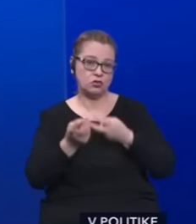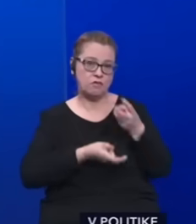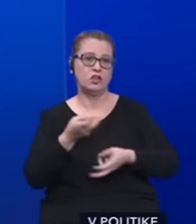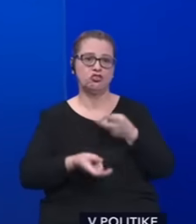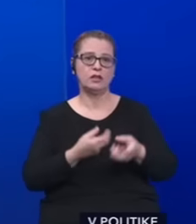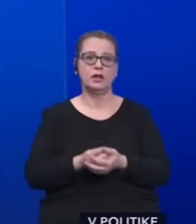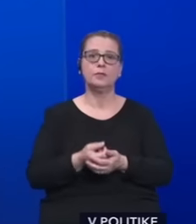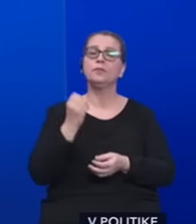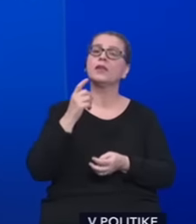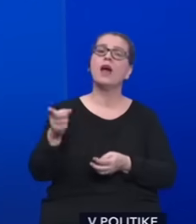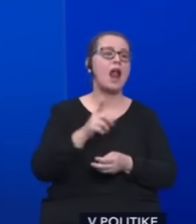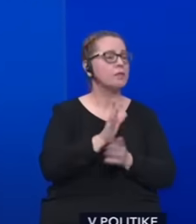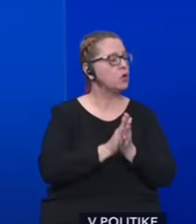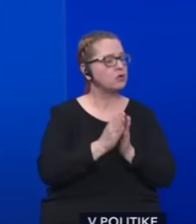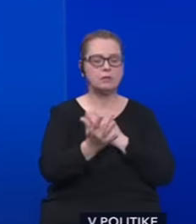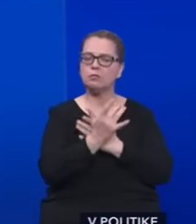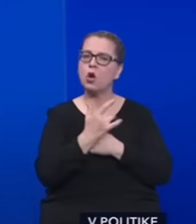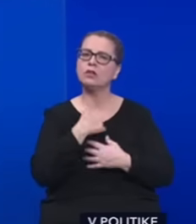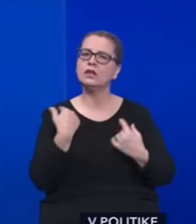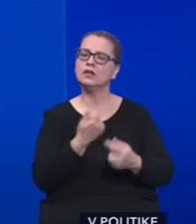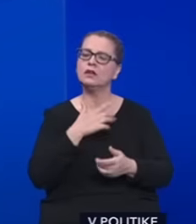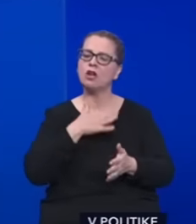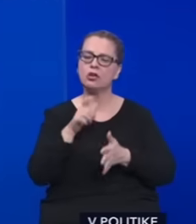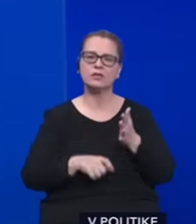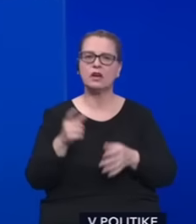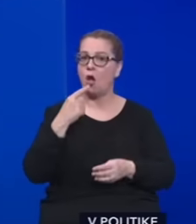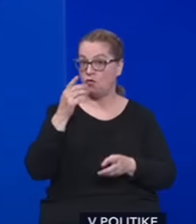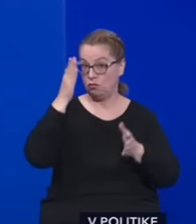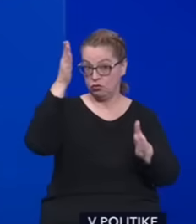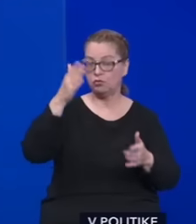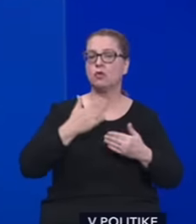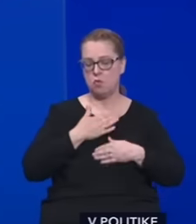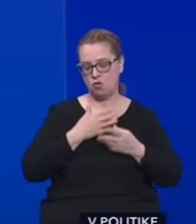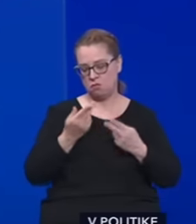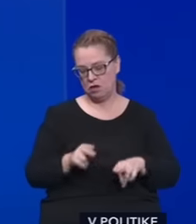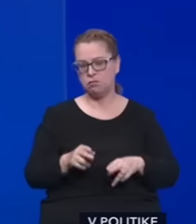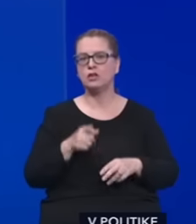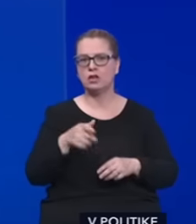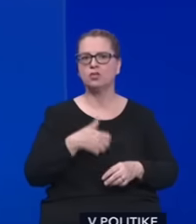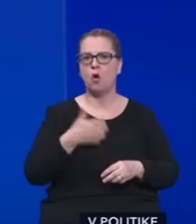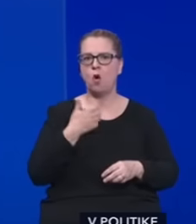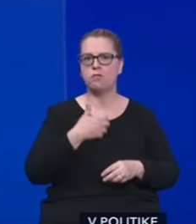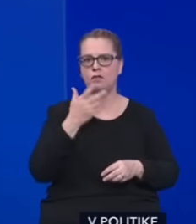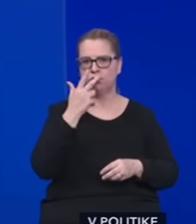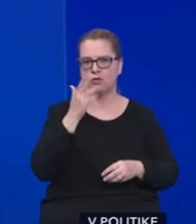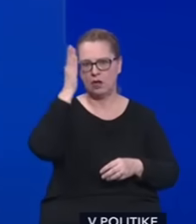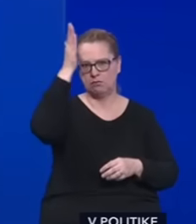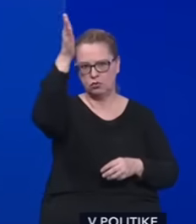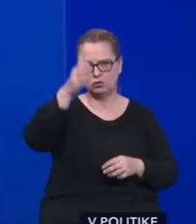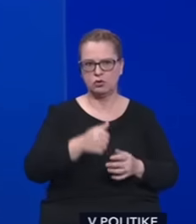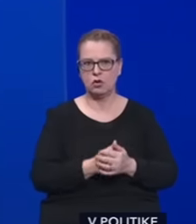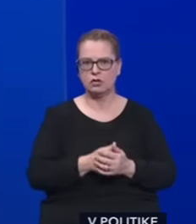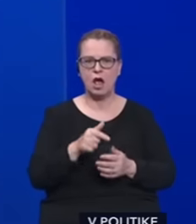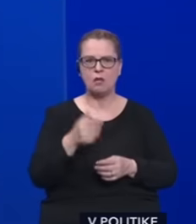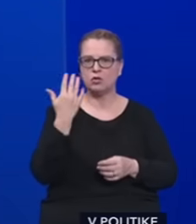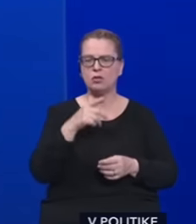Ale ak sa pýtate na nejakú budúcnosť, tak v mojom prípade je to naozaj, že s obavami sa pozerám. S obavami tak, aby toto nebolo